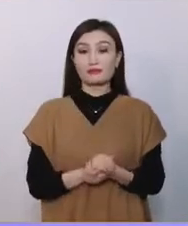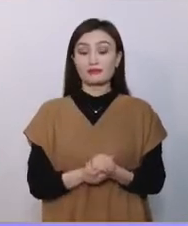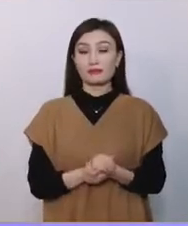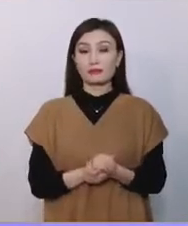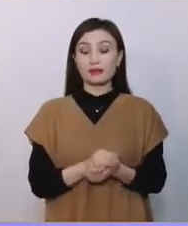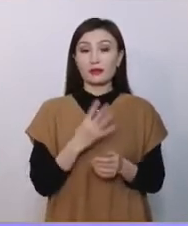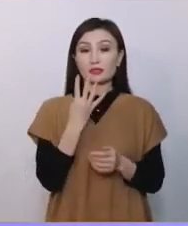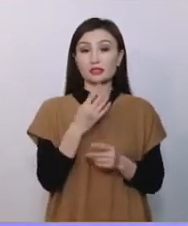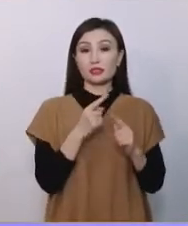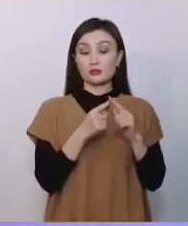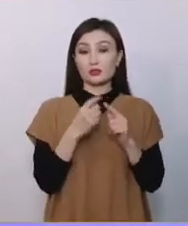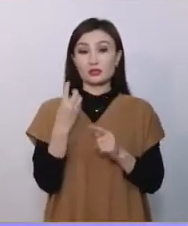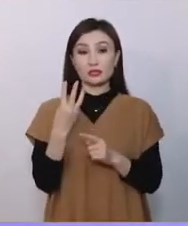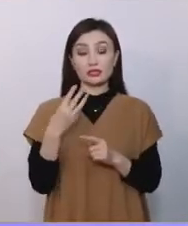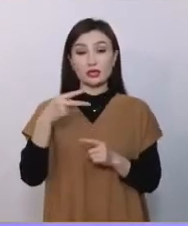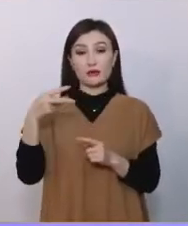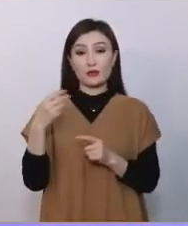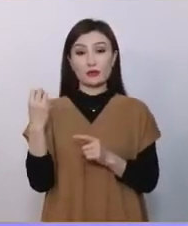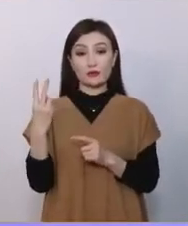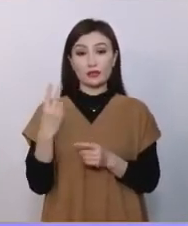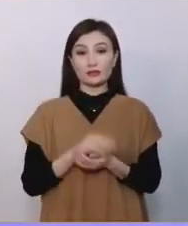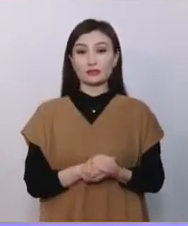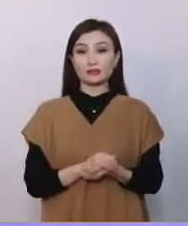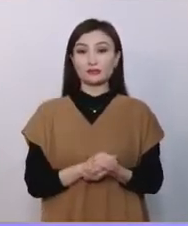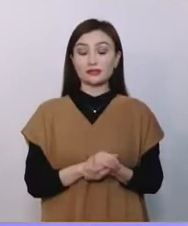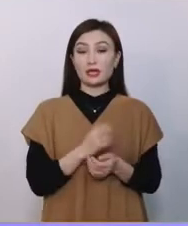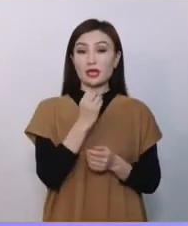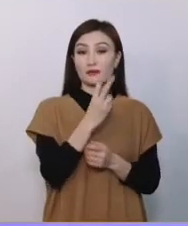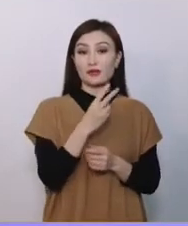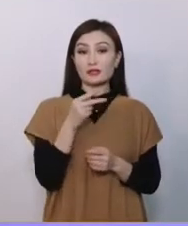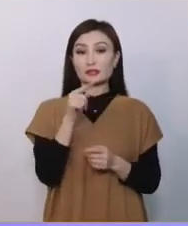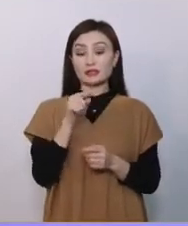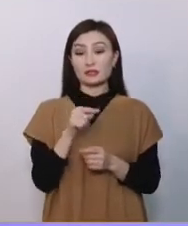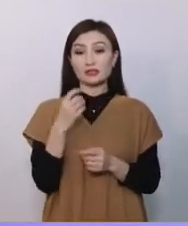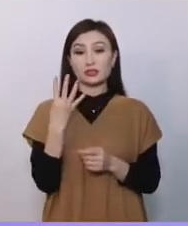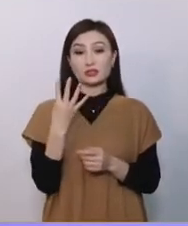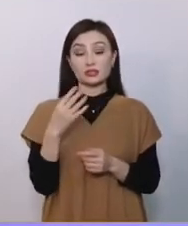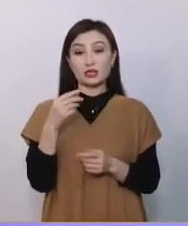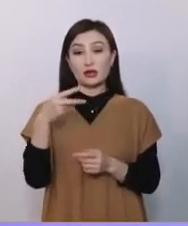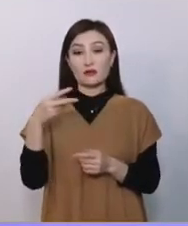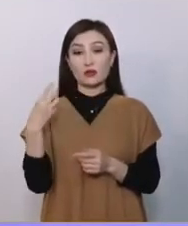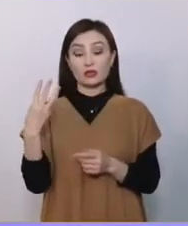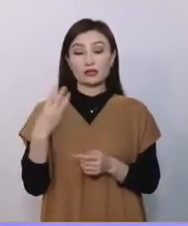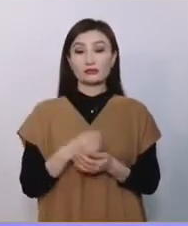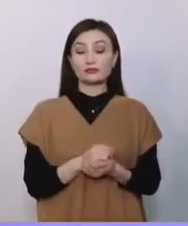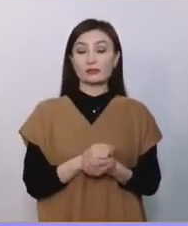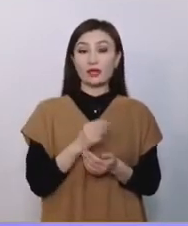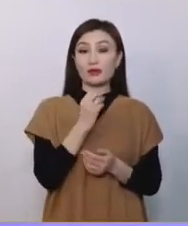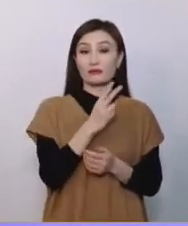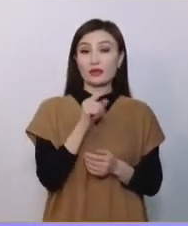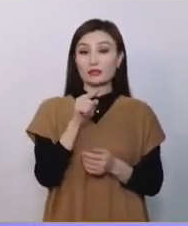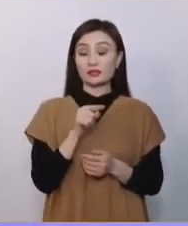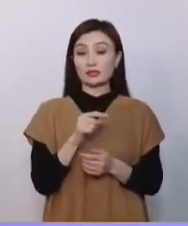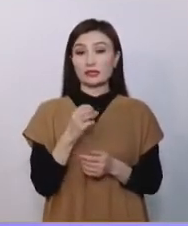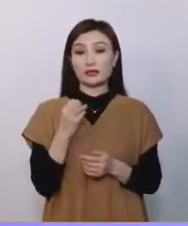4 умножить на 3 равно 12 12 разделить на 4 равно 3 и 12